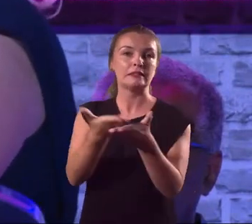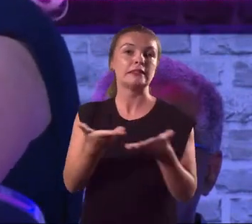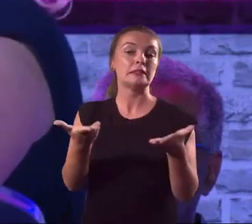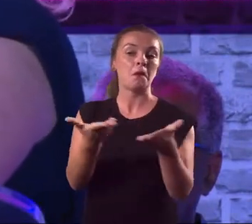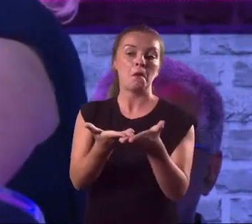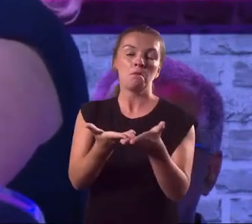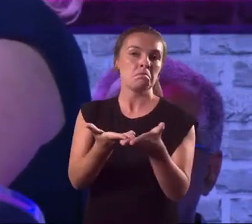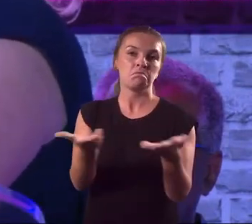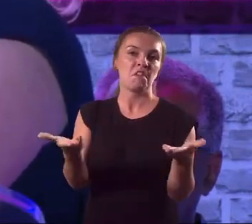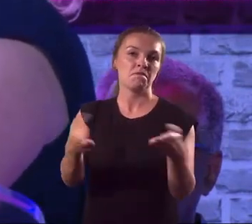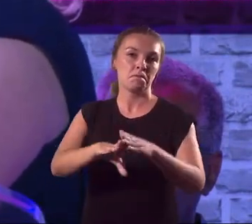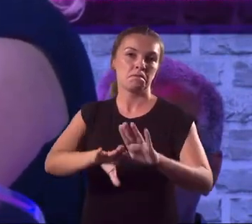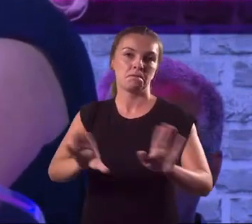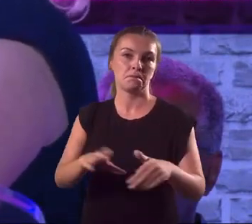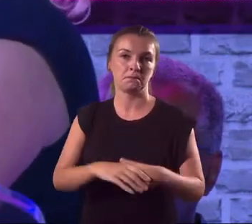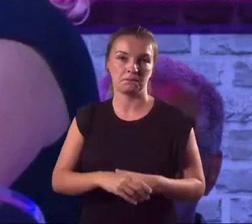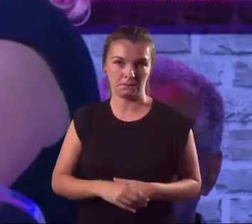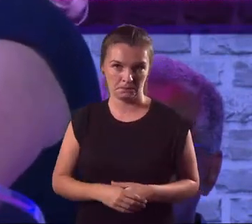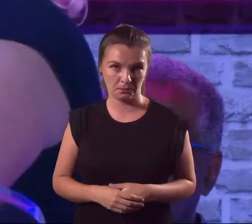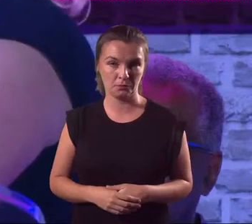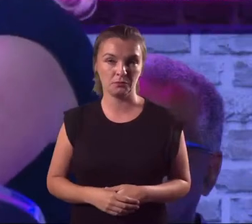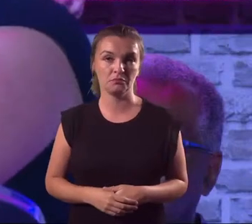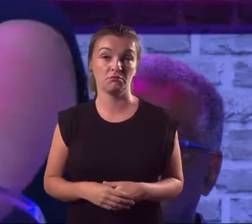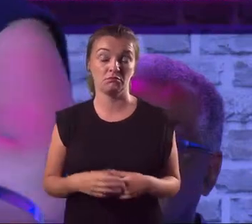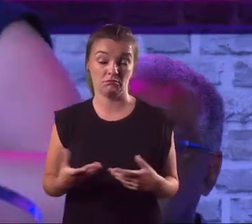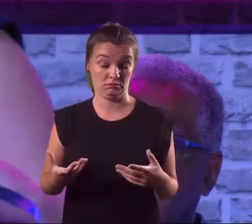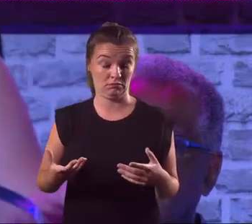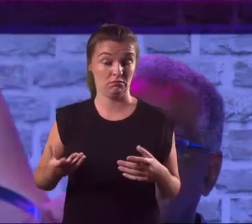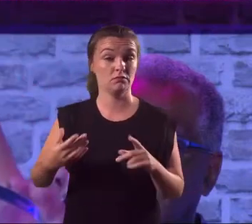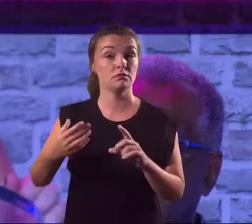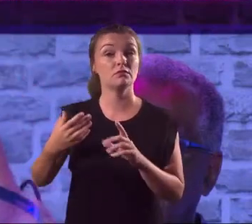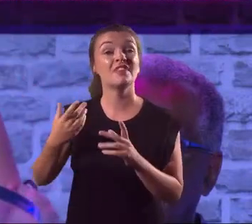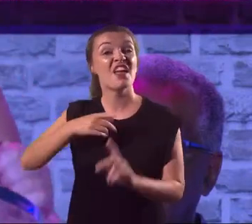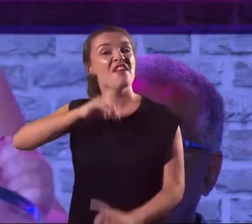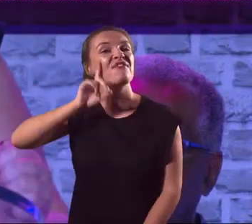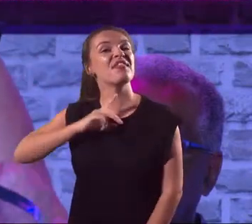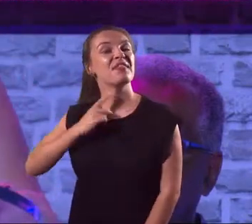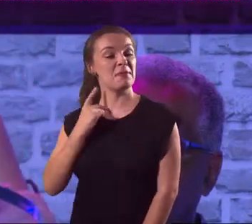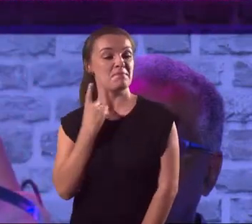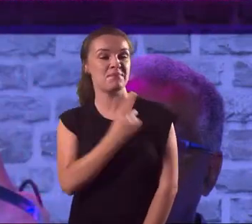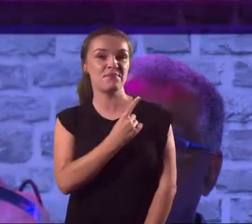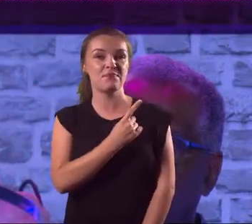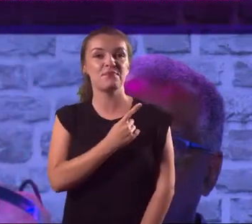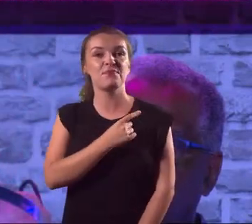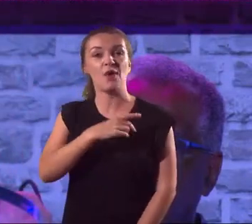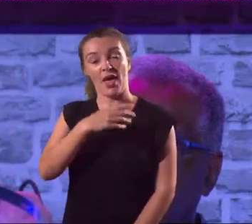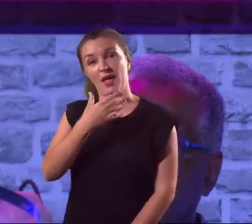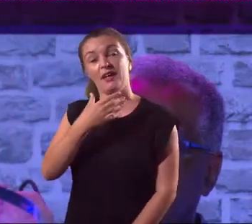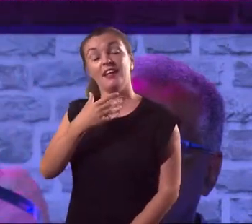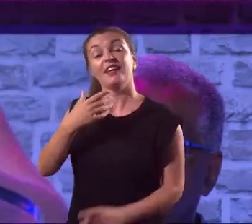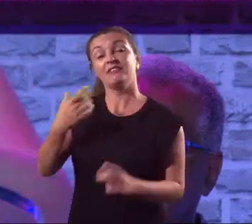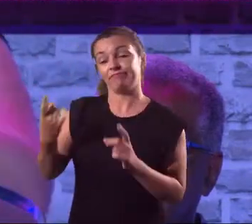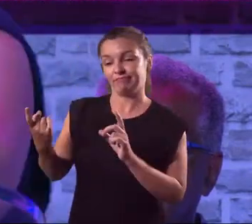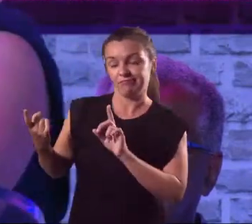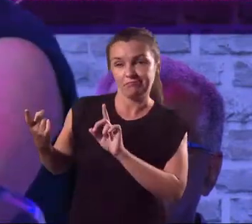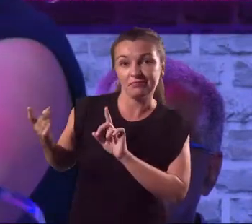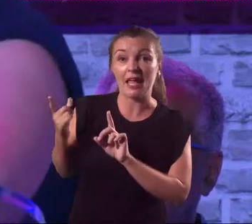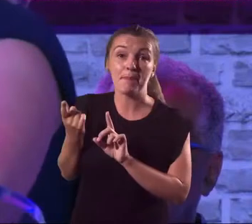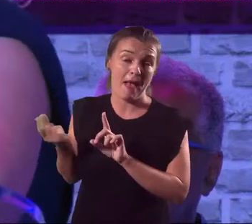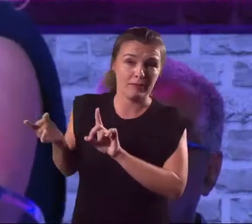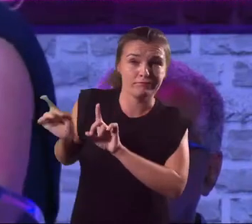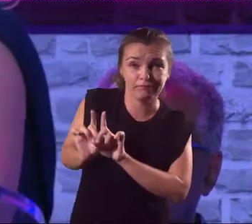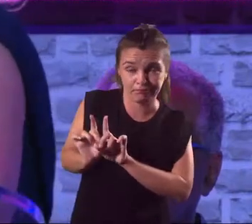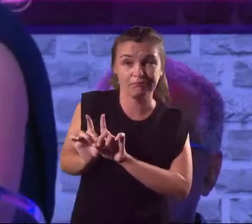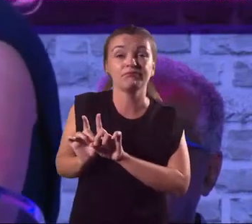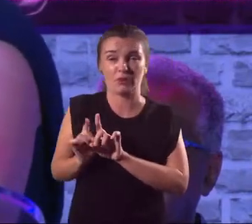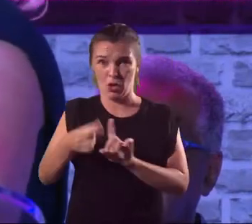sur l'affaire Claude Jean-Pierre. Et c'est par le combat, notamment de sa fille et de son gendre, que je veux aussi saluer de